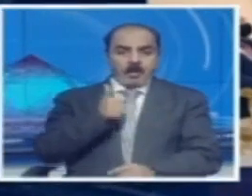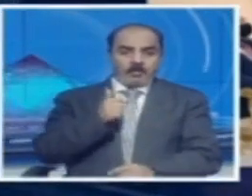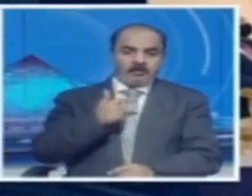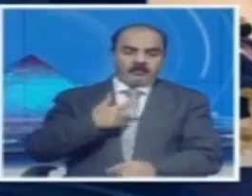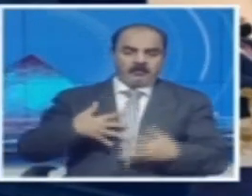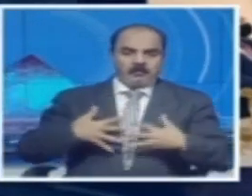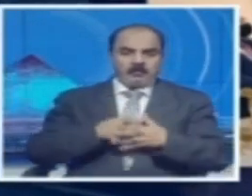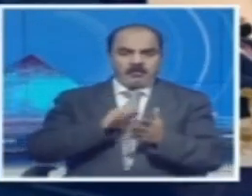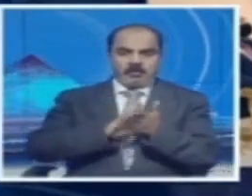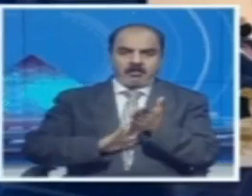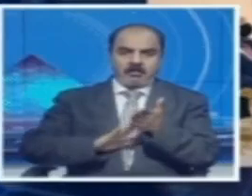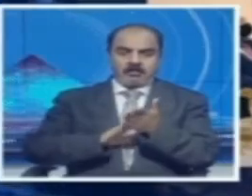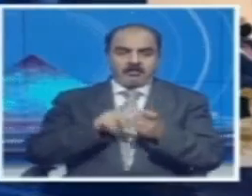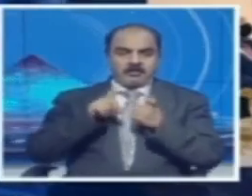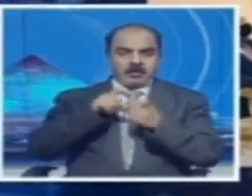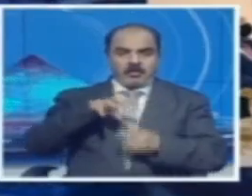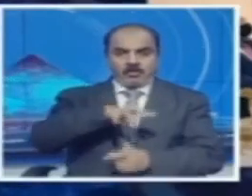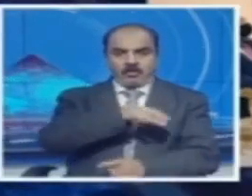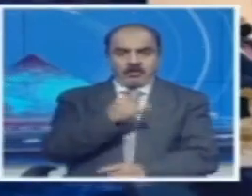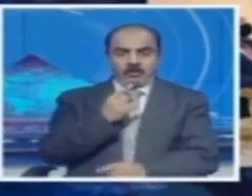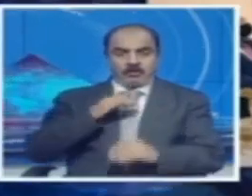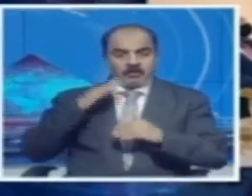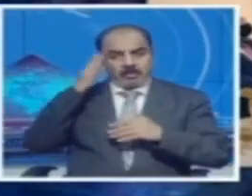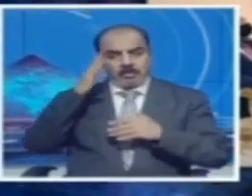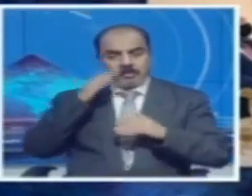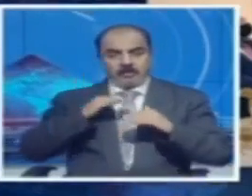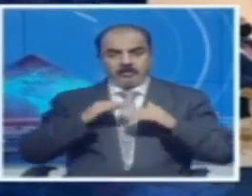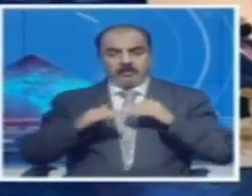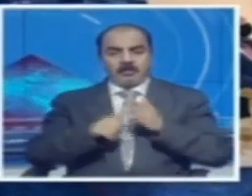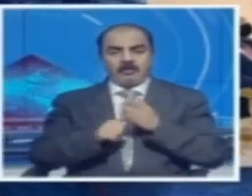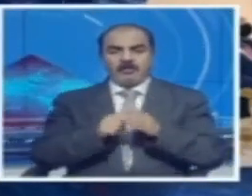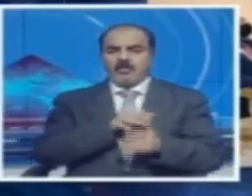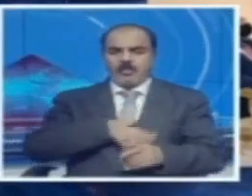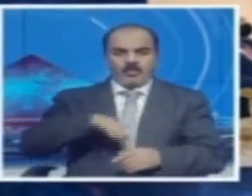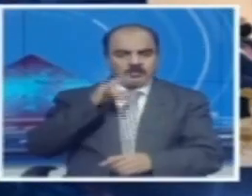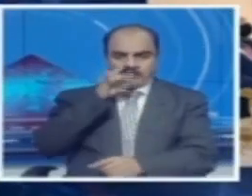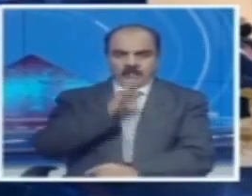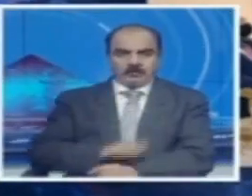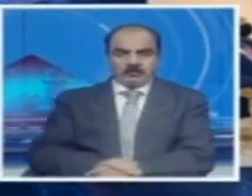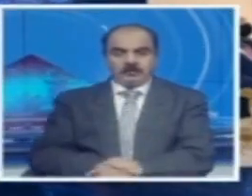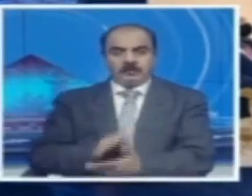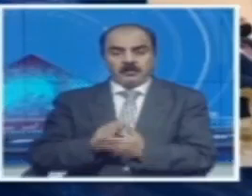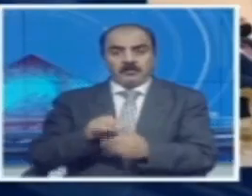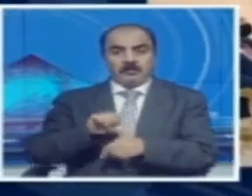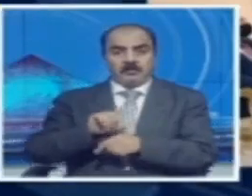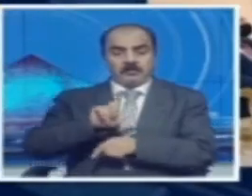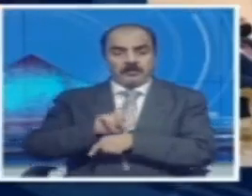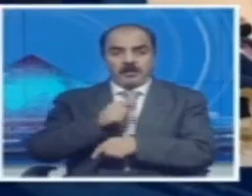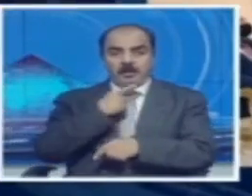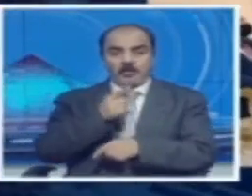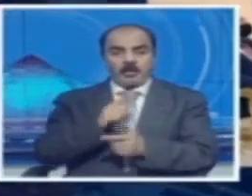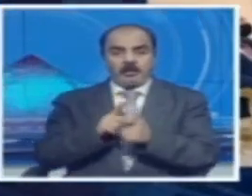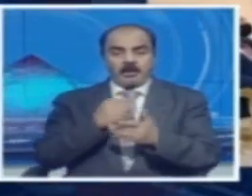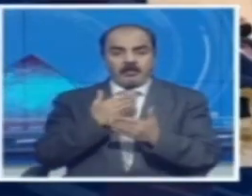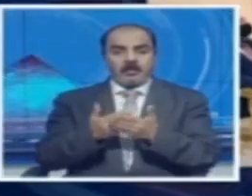المشترك الأخطر الذي يواجه المنطقة ويهدد الأمن الإقليمي بأسره. كما أكد قائد المنطقة